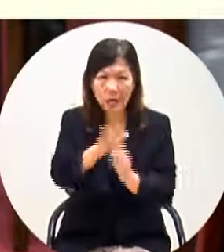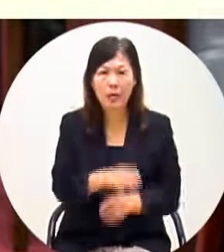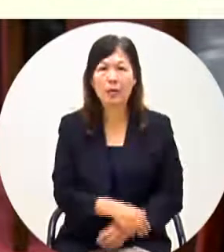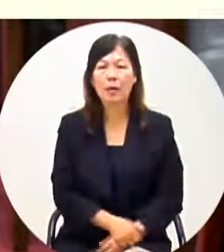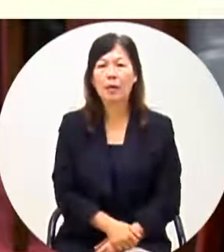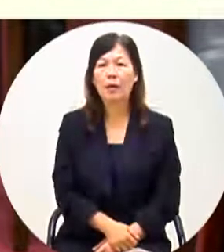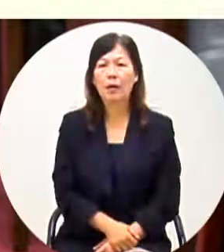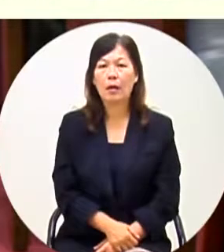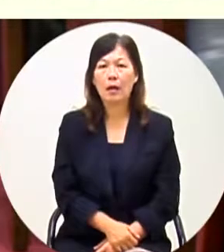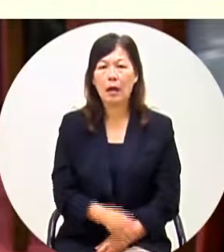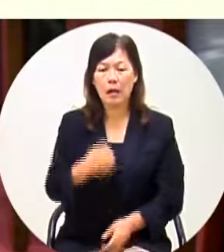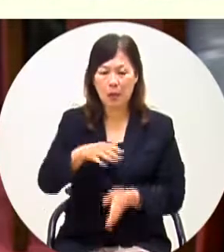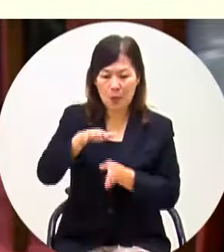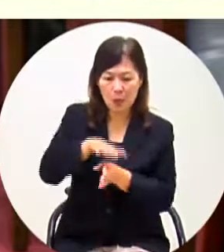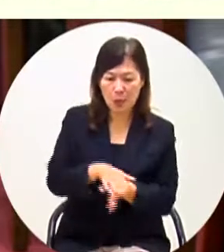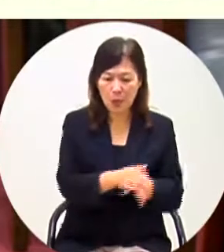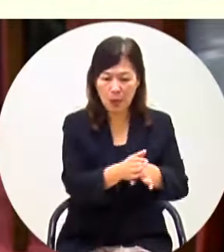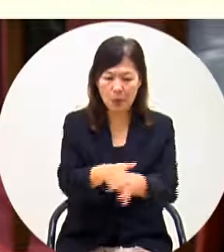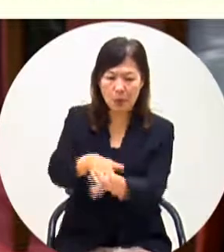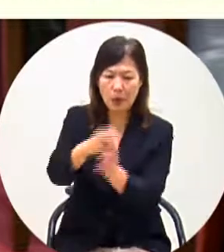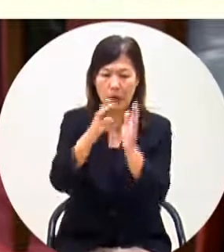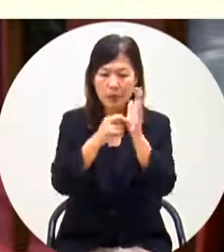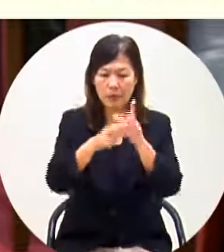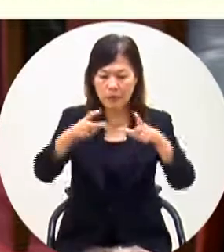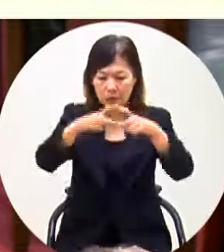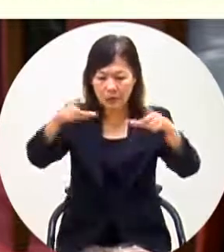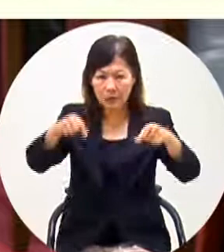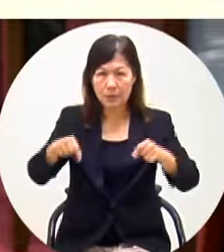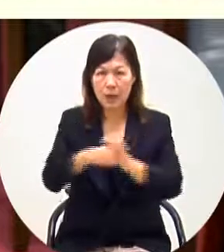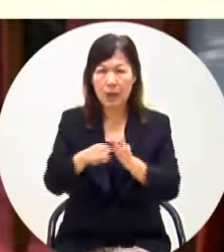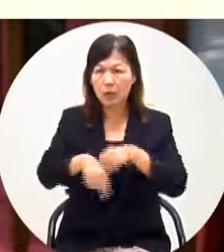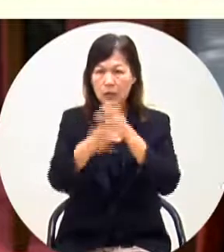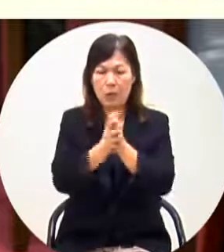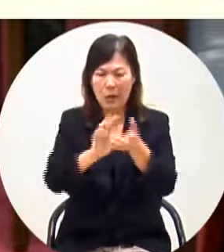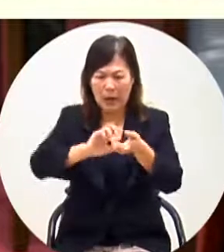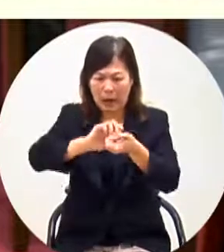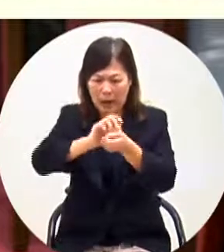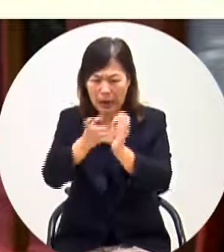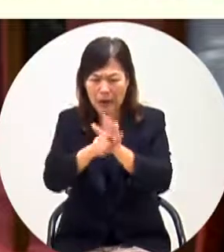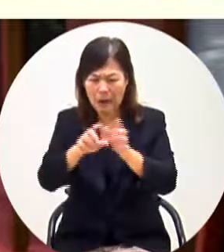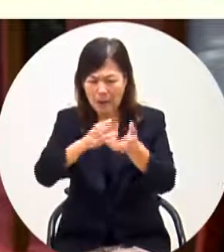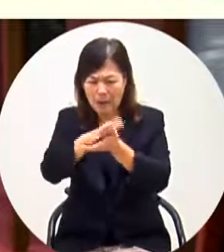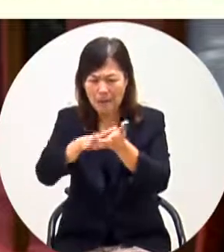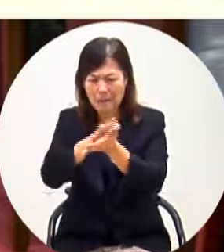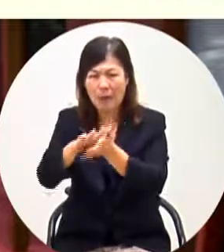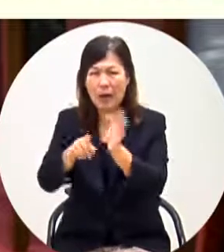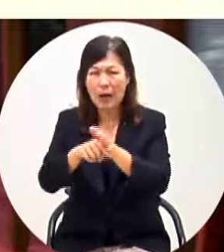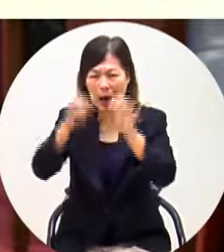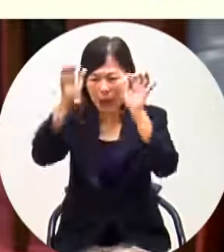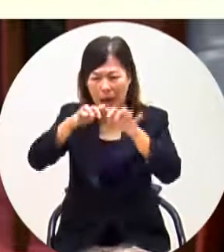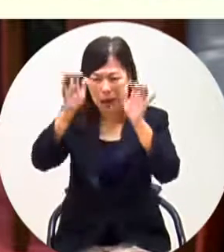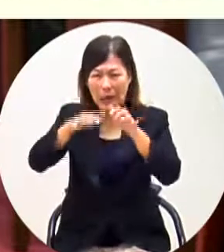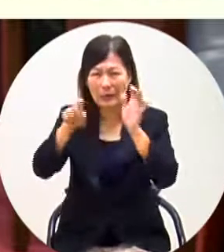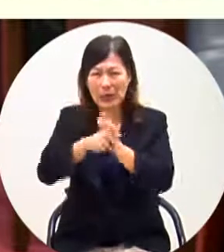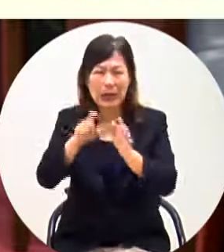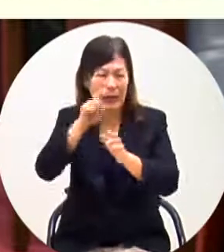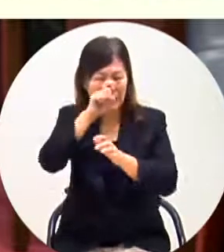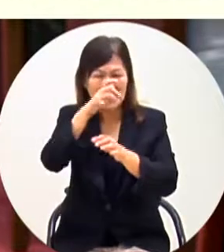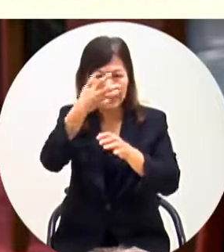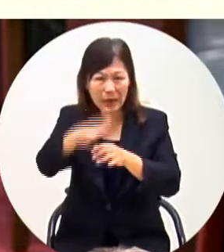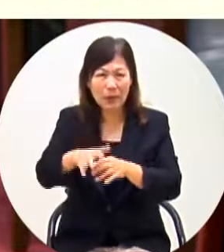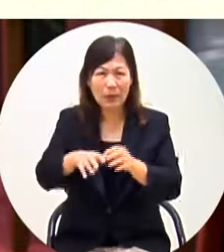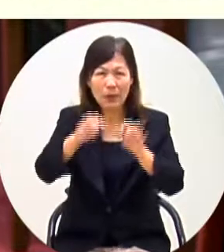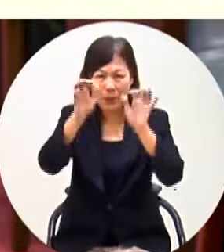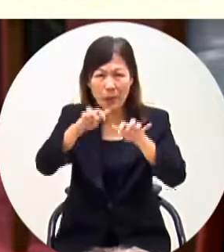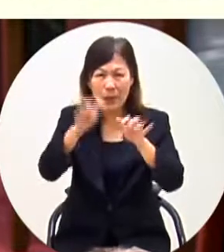说牌啊，竟然完全扭曲脱落，被雨水污水，你看都已经淹没，这